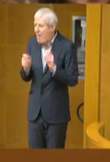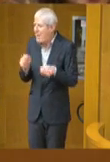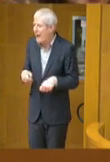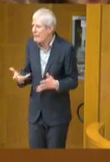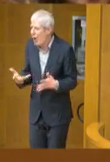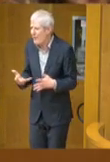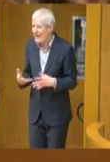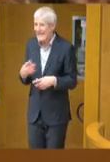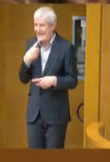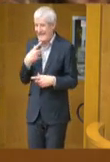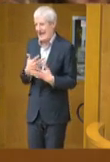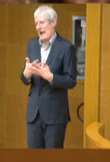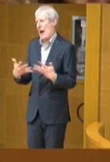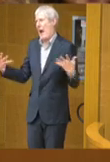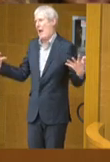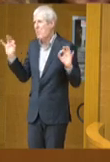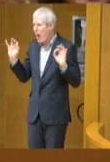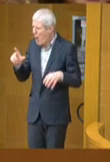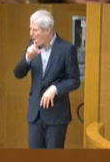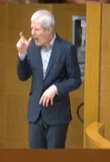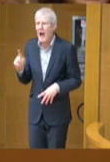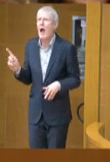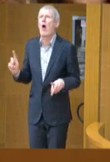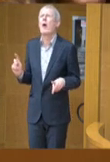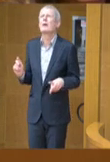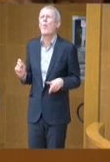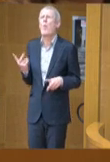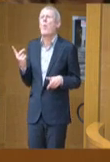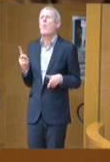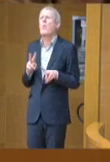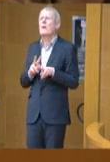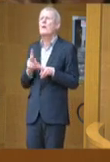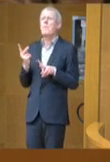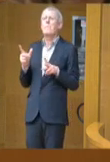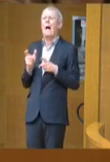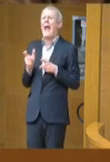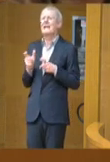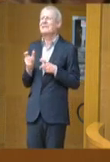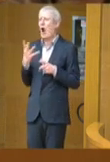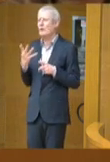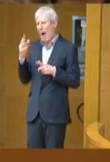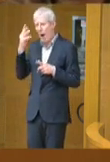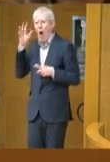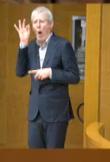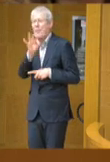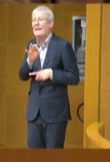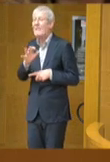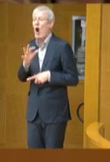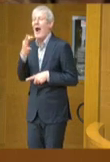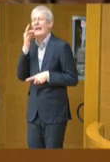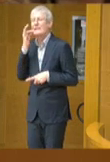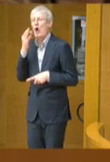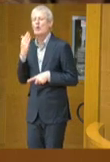grande investimento che un paese deve saper fare, quello sulla giovane risorse umane. I nostri giovani, i nostri